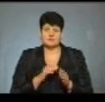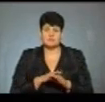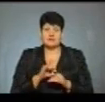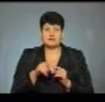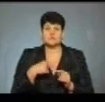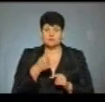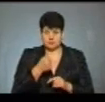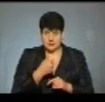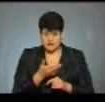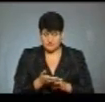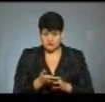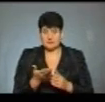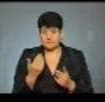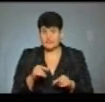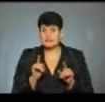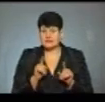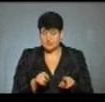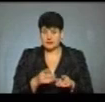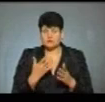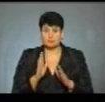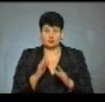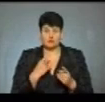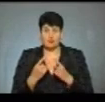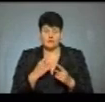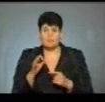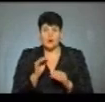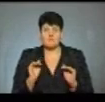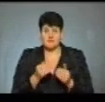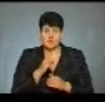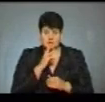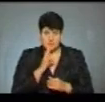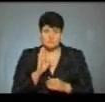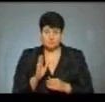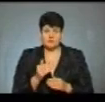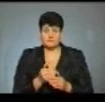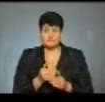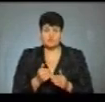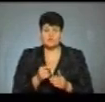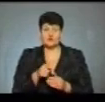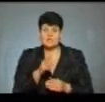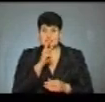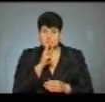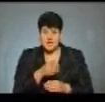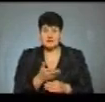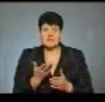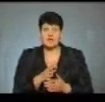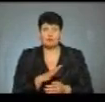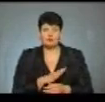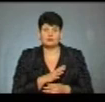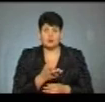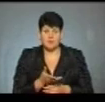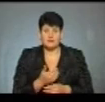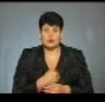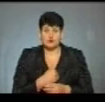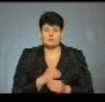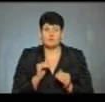слідуючий рік. Але якщо ми будемо говорити про мінімальну зарплату, то ми будемо відштовхуватись від тої зарплати мінімальної, яка була, бо тому що ми її